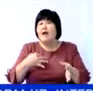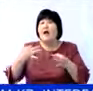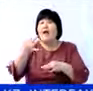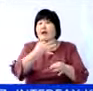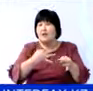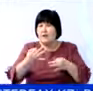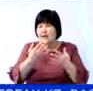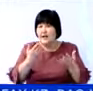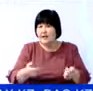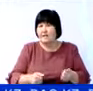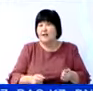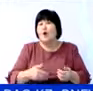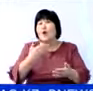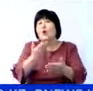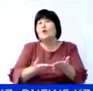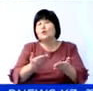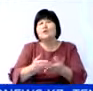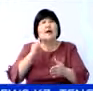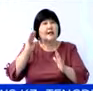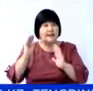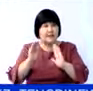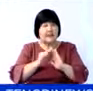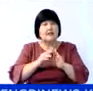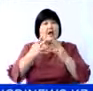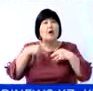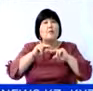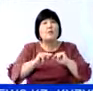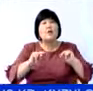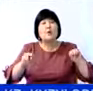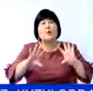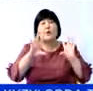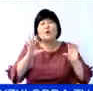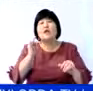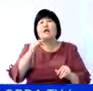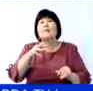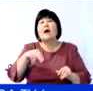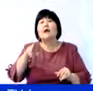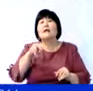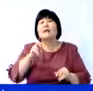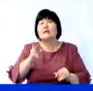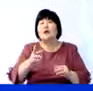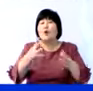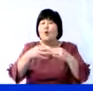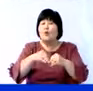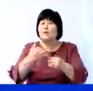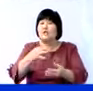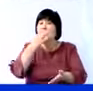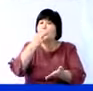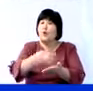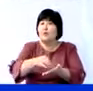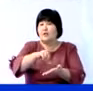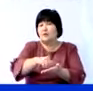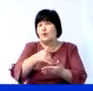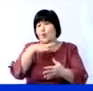әңгімелерін, ұсыныстарын естік. Педагогика жөнінде, имандылық жөнінде, отбасындағы алдында жауапкершілік туралы әңгімелер көп